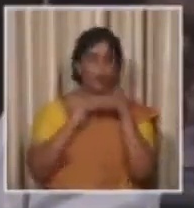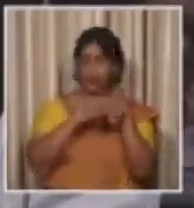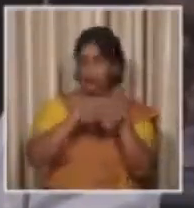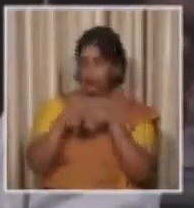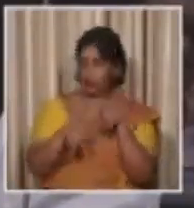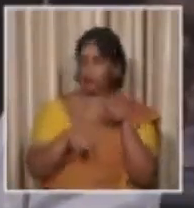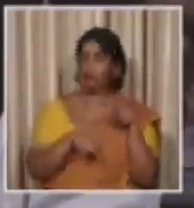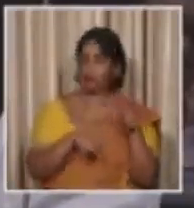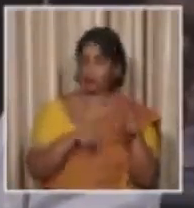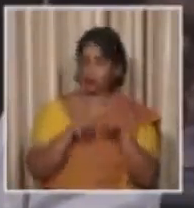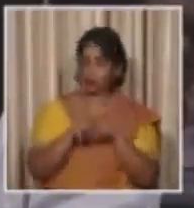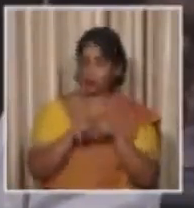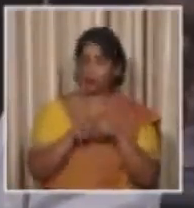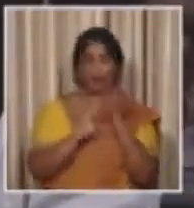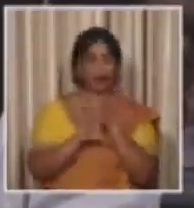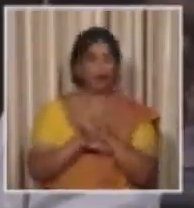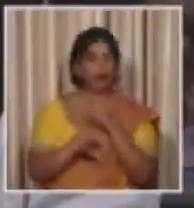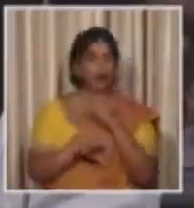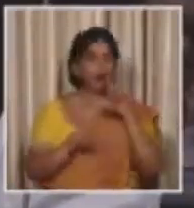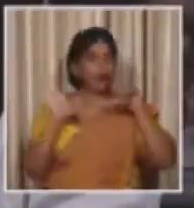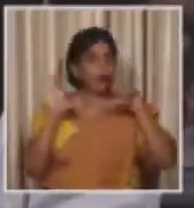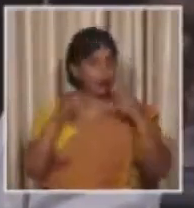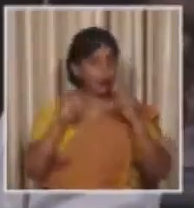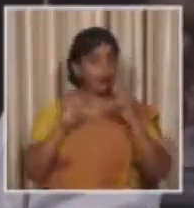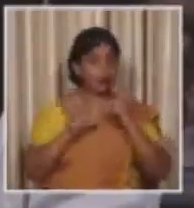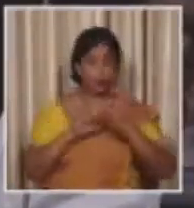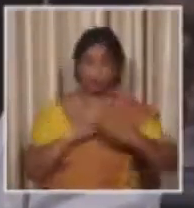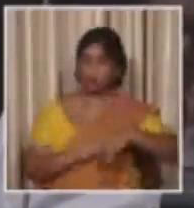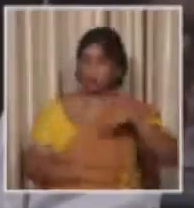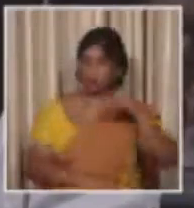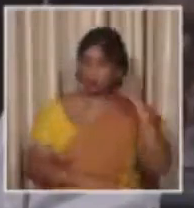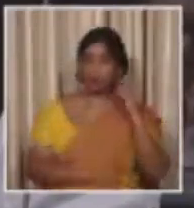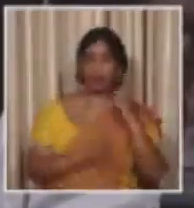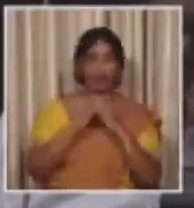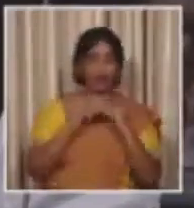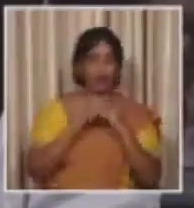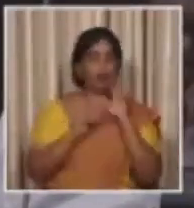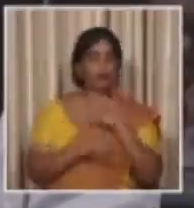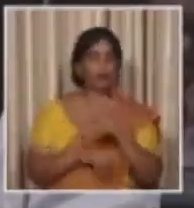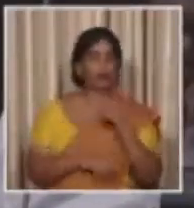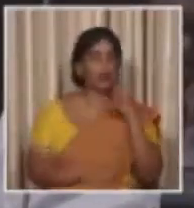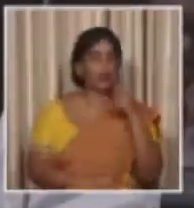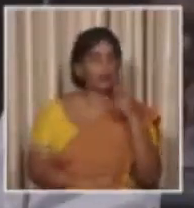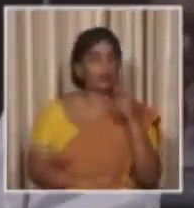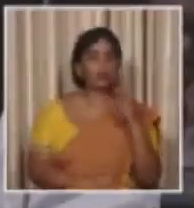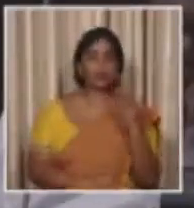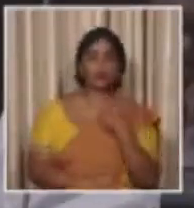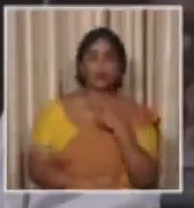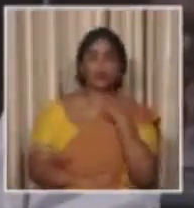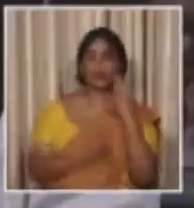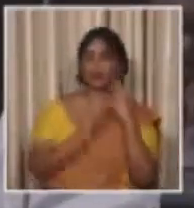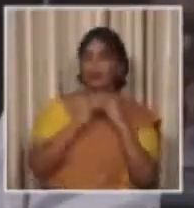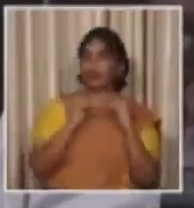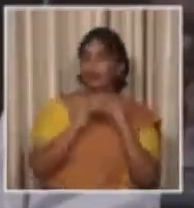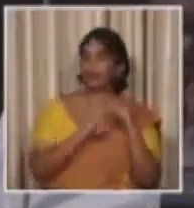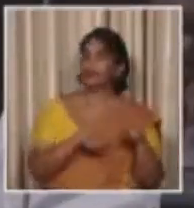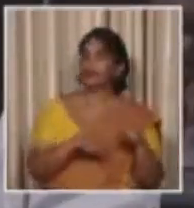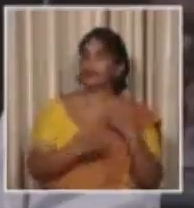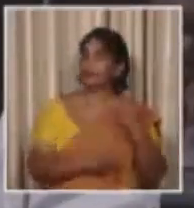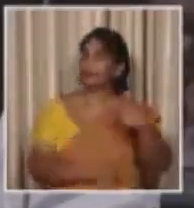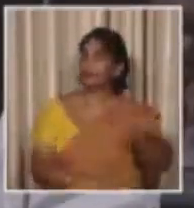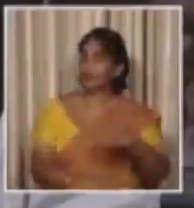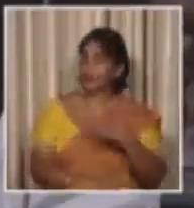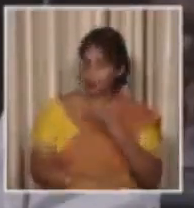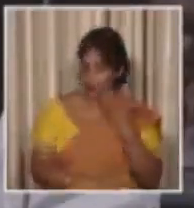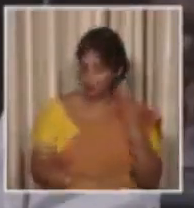වැඩපිළක්. ඒ නිසා තමයි ගියවතාවේ රුපියල් 700 විතර බීලූණු යනකොටත් රුපියල් 200 ගාණ විතර මිලකට අපිට රතුළුණු ලබා